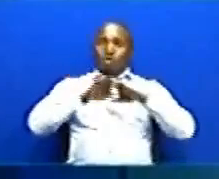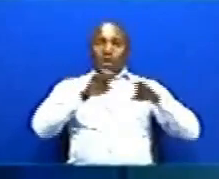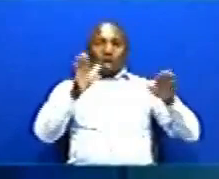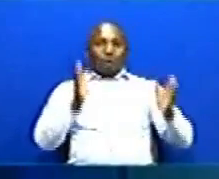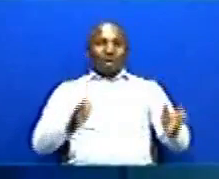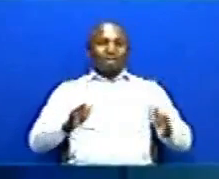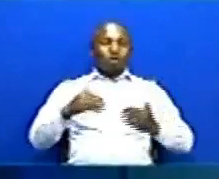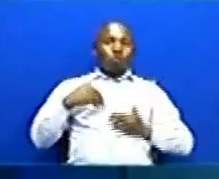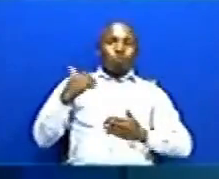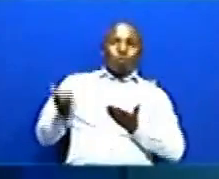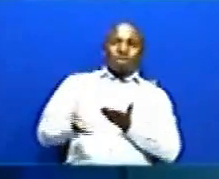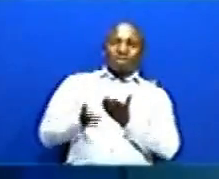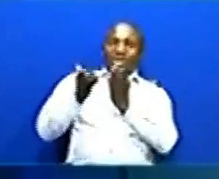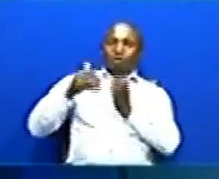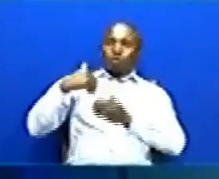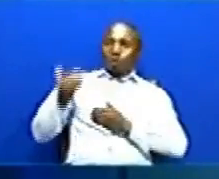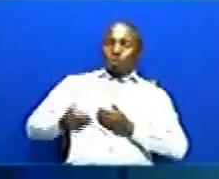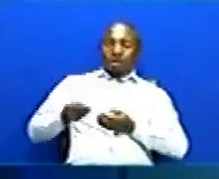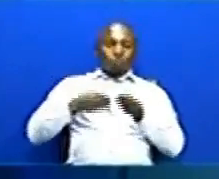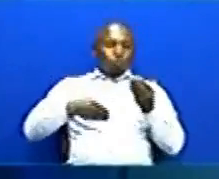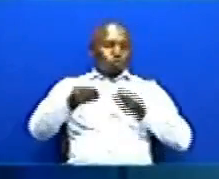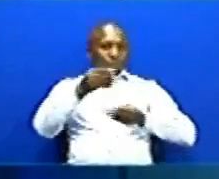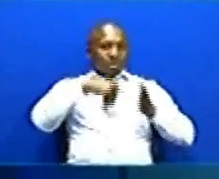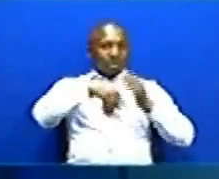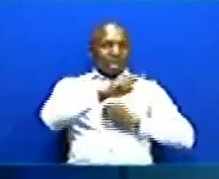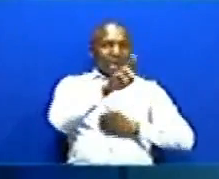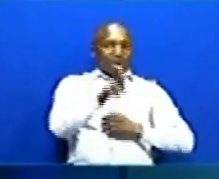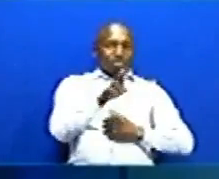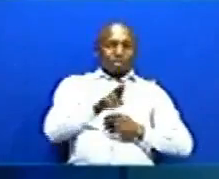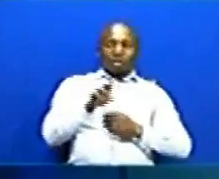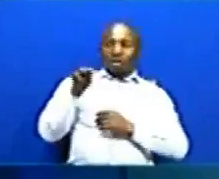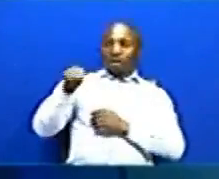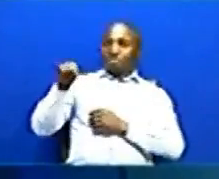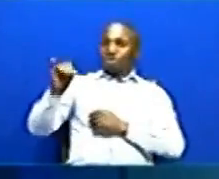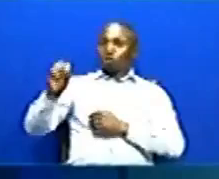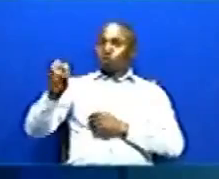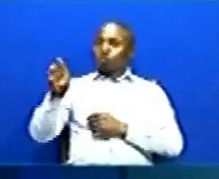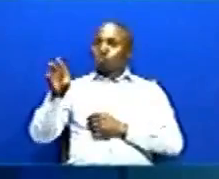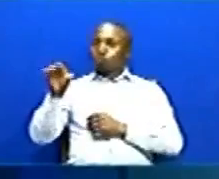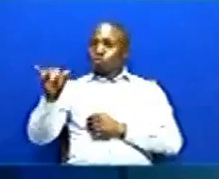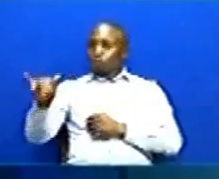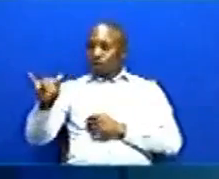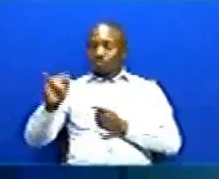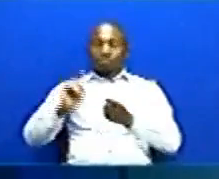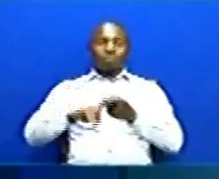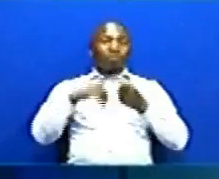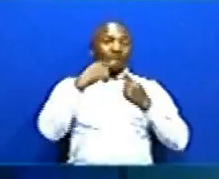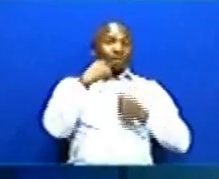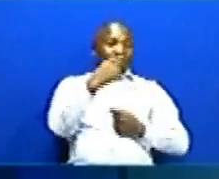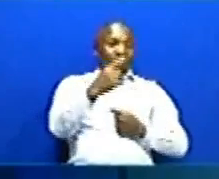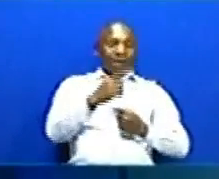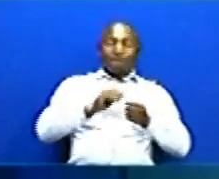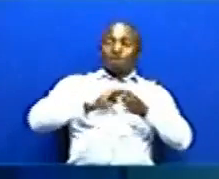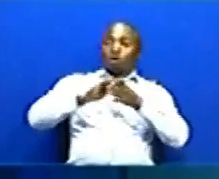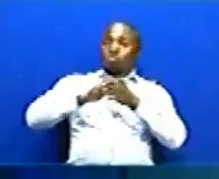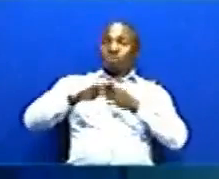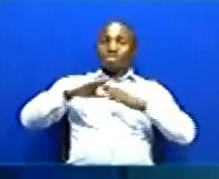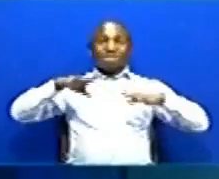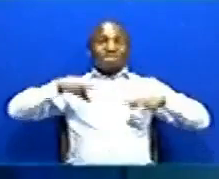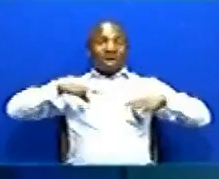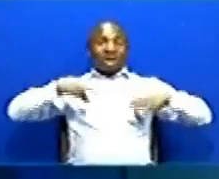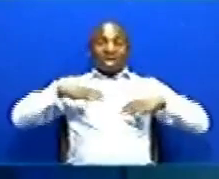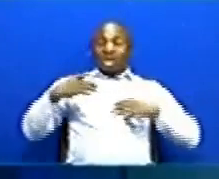wa wanawake kiuchumi katika halmashauri ya wilaya Misungwi, Wilhelmina Mkunga, amesema matumizi ya anasa ya fedha